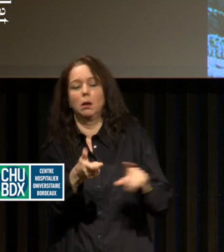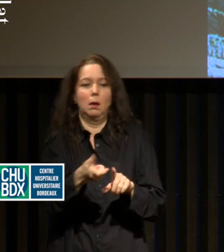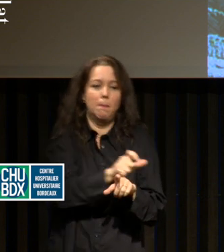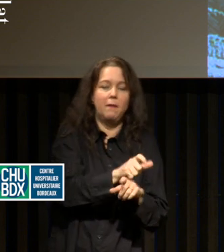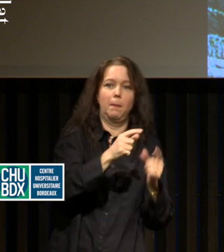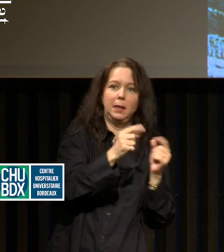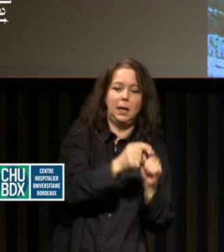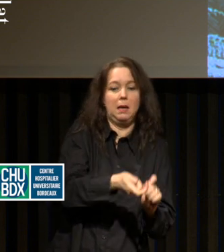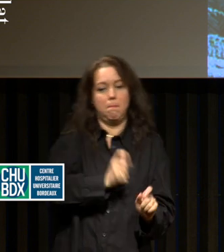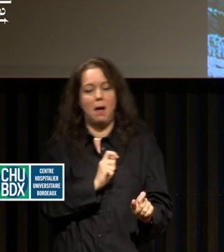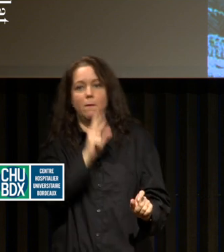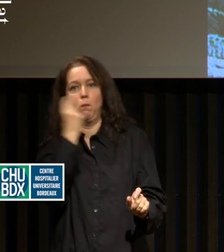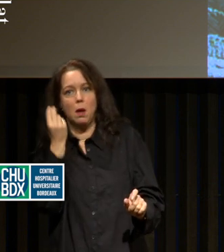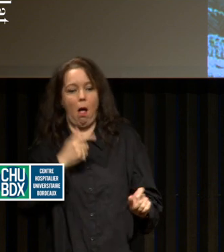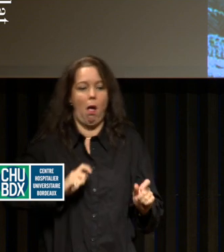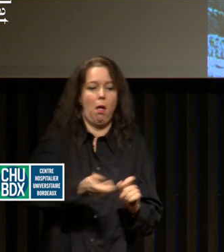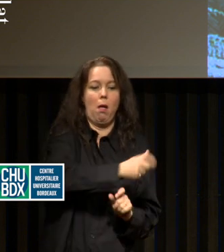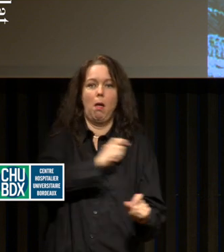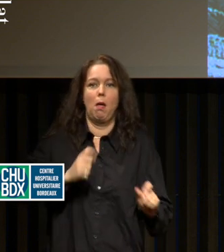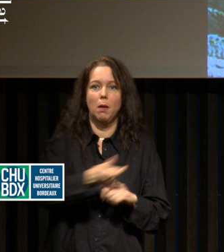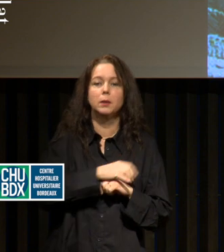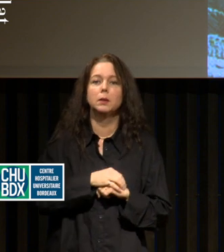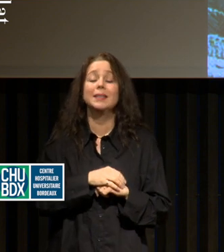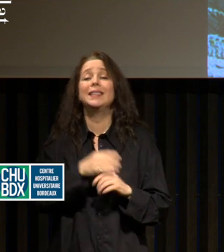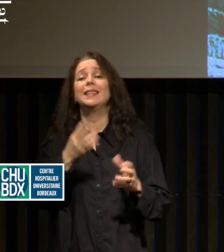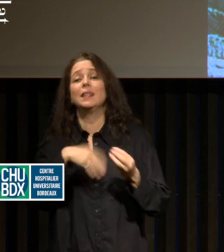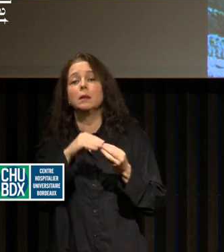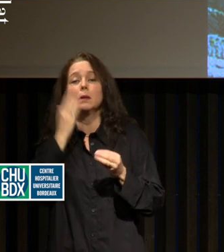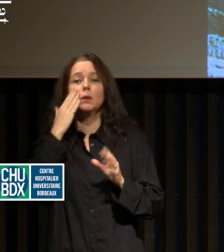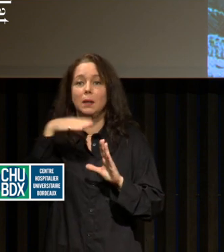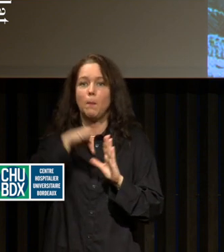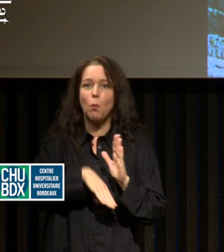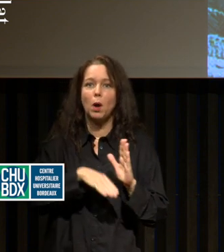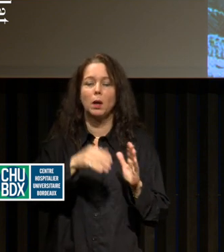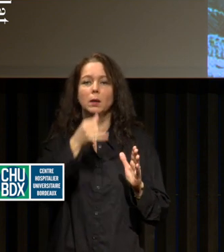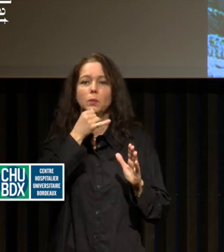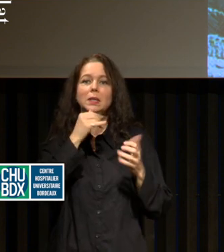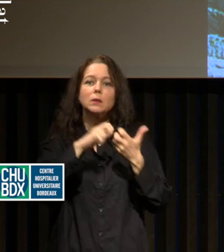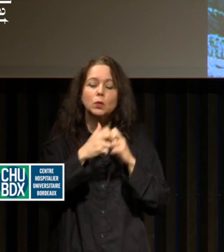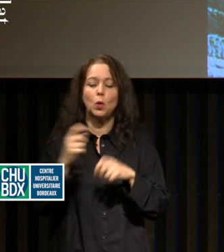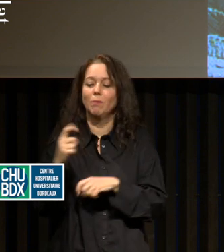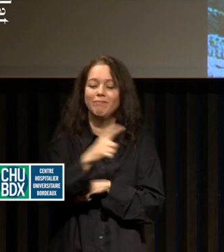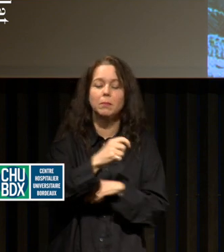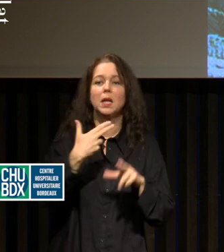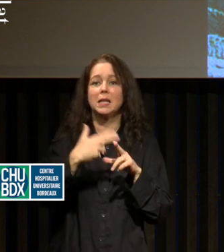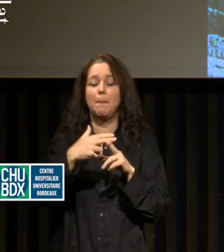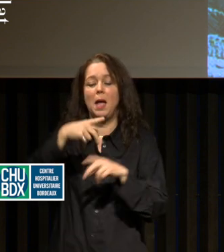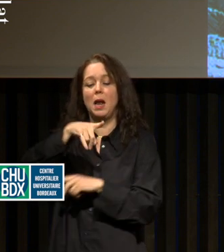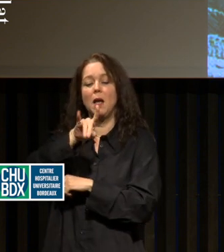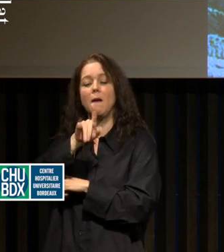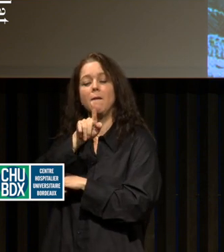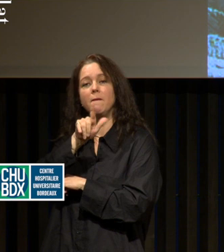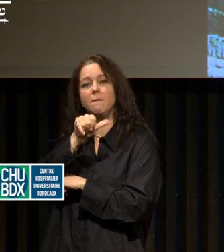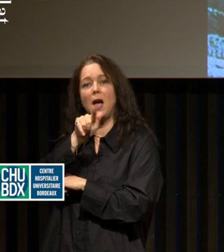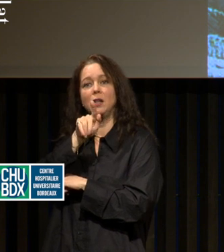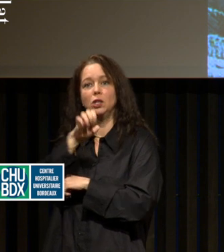alors, ce qu'on connaît encore moins bien, c'est qu'il y a tout un tas de petites structures vivantes qui sont l'équivalent de virus, qu'on appelle des phages, dans le tube digestif, qui vivent